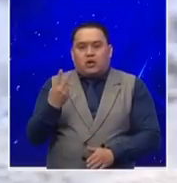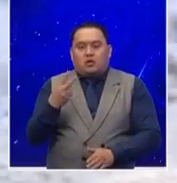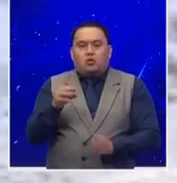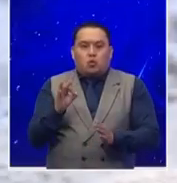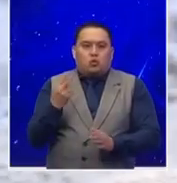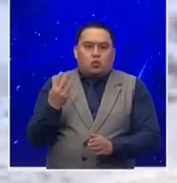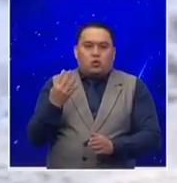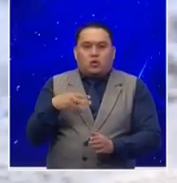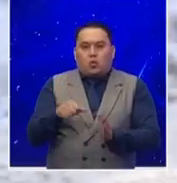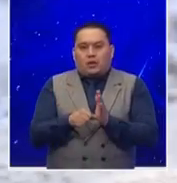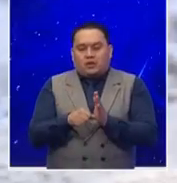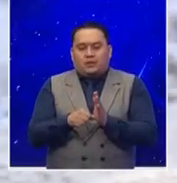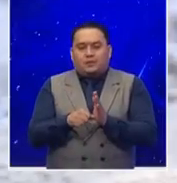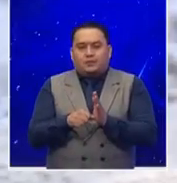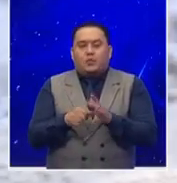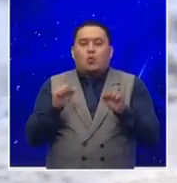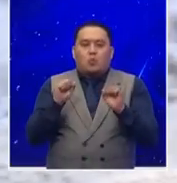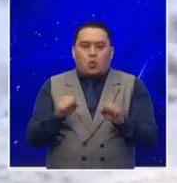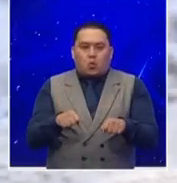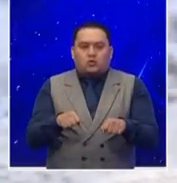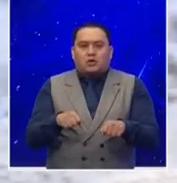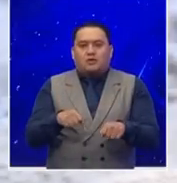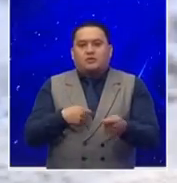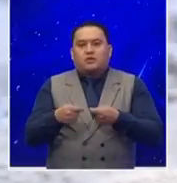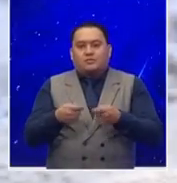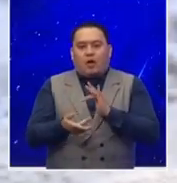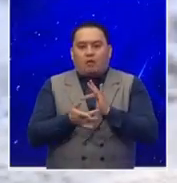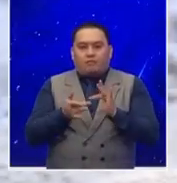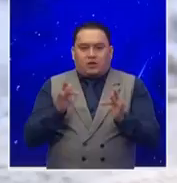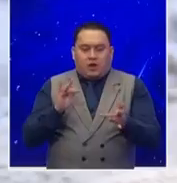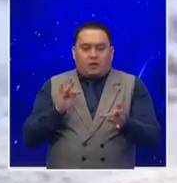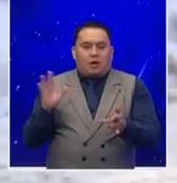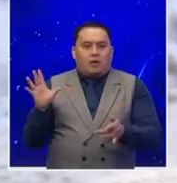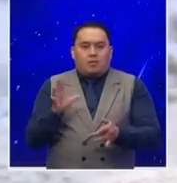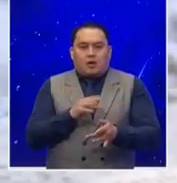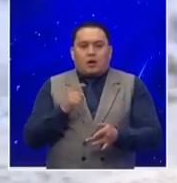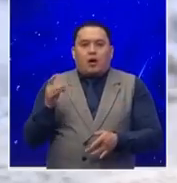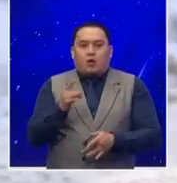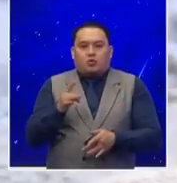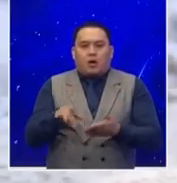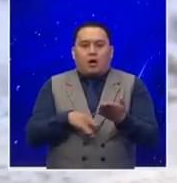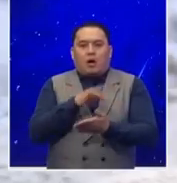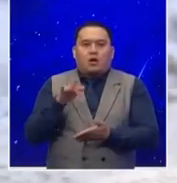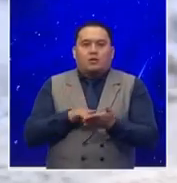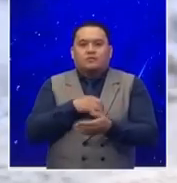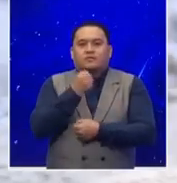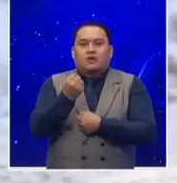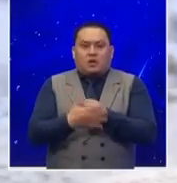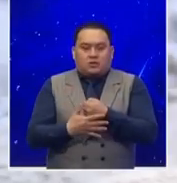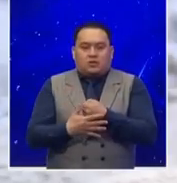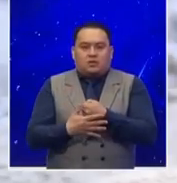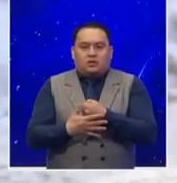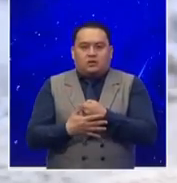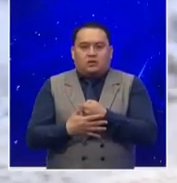8-705-552-04-56 номеріне. Және де сонымен осы ветеринар басқармасының сайтында бүкіл аудан қаладағы ветеринар